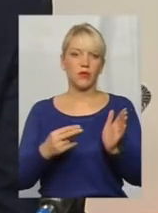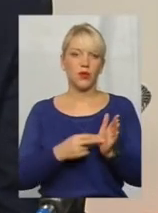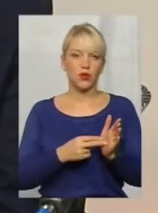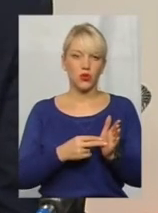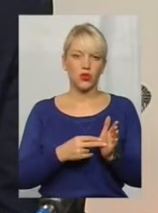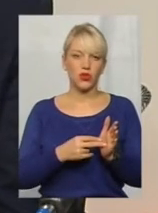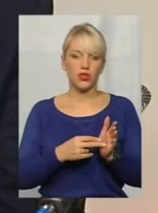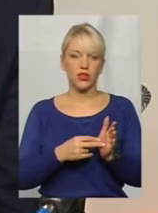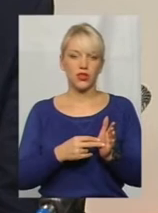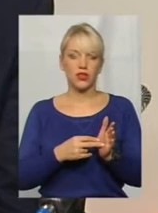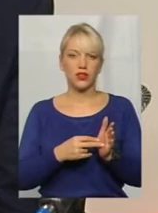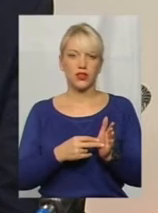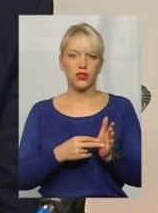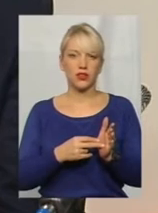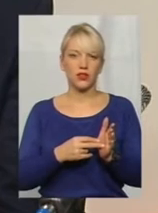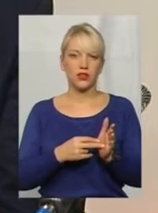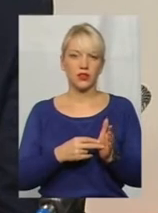що почали підкидати, збирати.